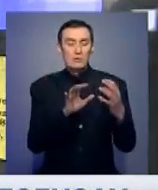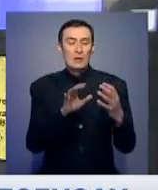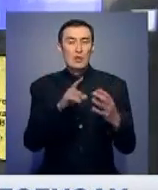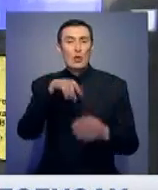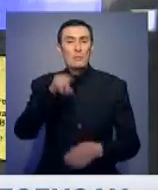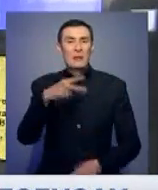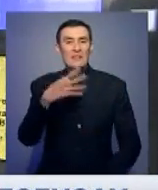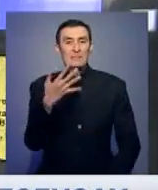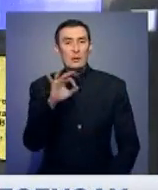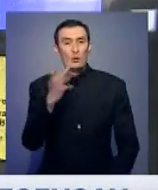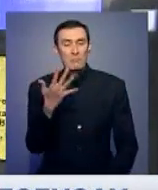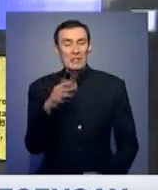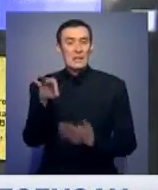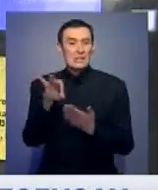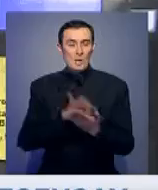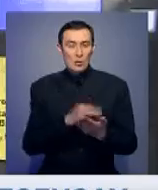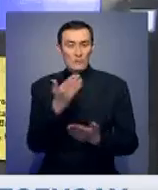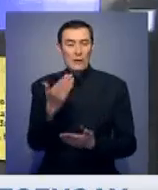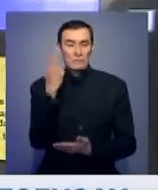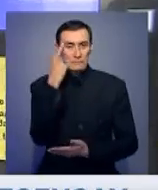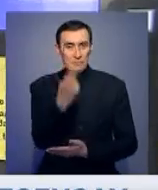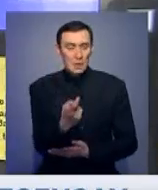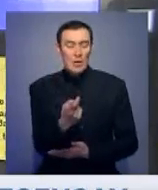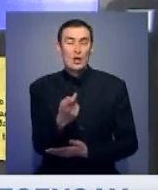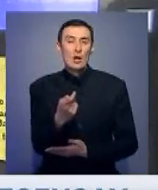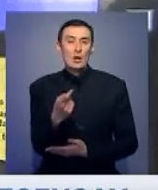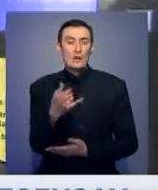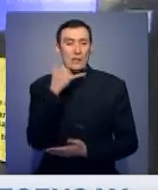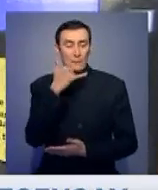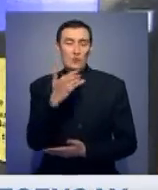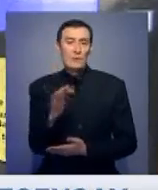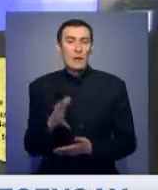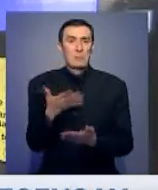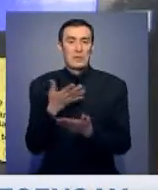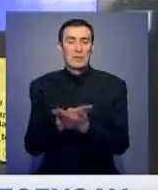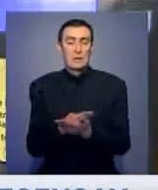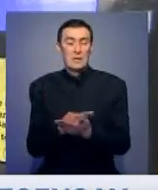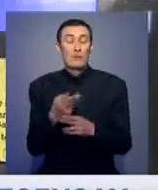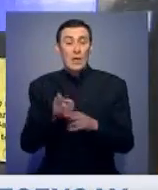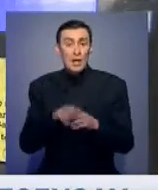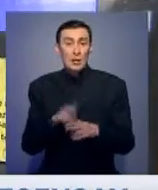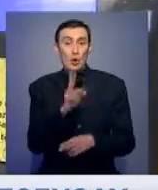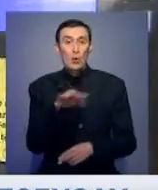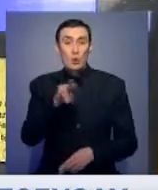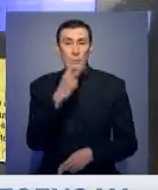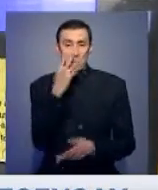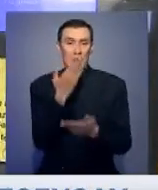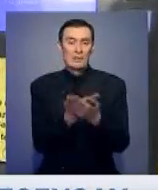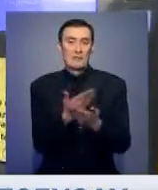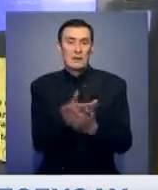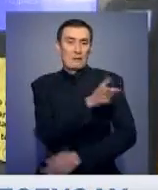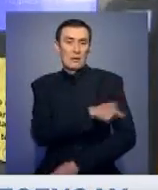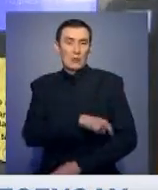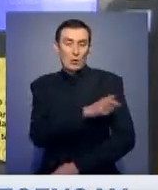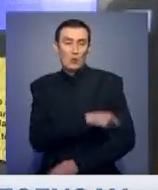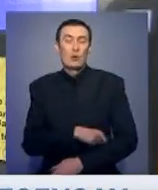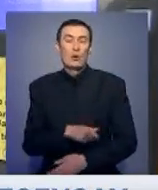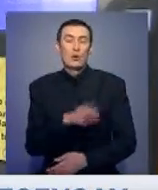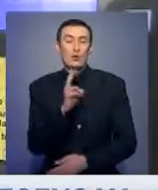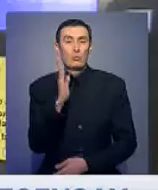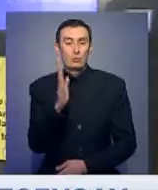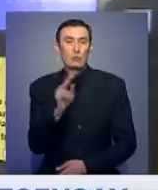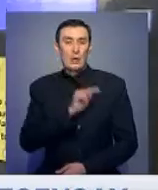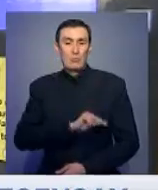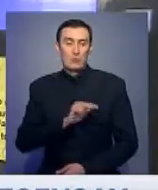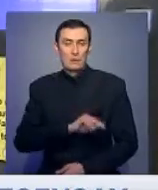2505, и вам моментально в это же время приходит соответствующее сообщение о том, чтобы оплатили за проезд. И этот же код можно будет показывать потом контролерам, консультантам, которые будут в